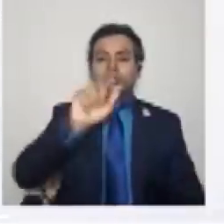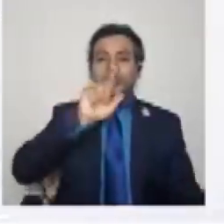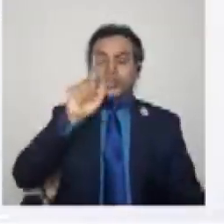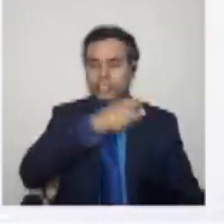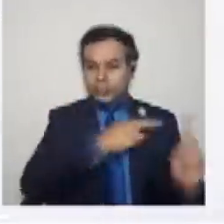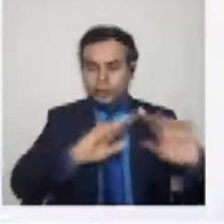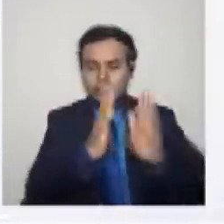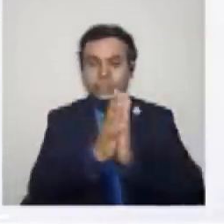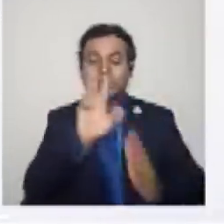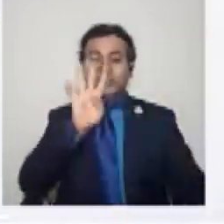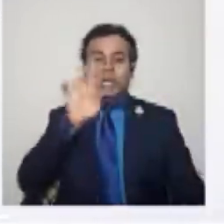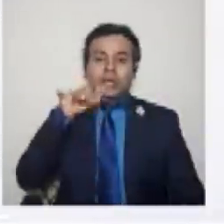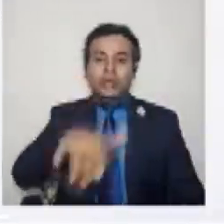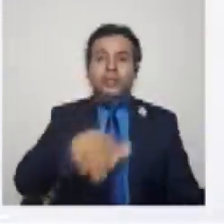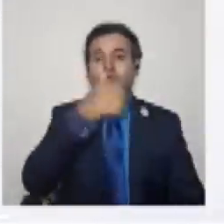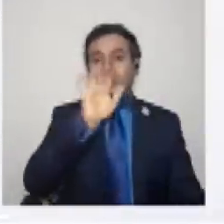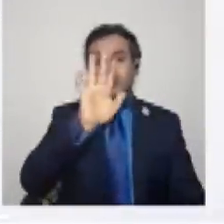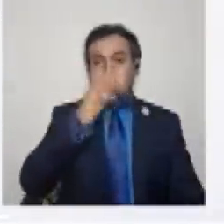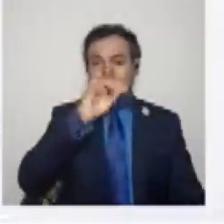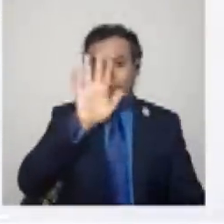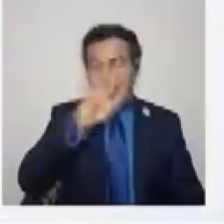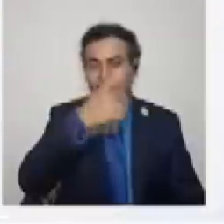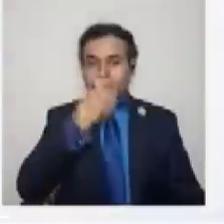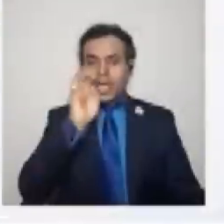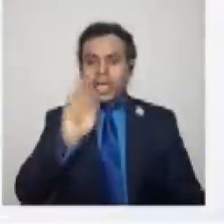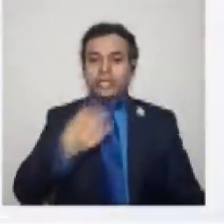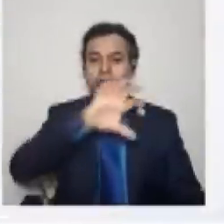ঘন্টায় ৬২৭১ জন এবং এ পর্যন্ত